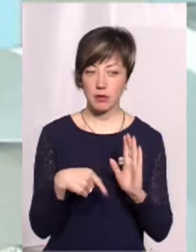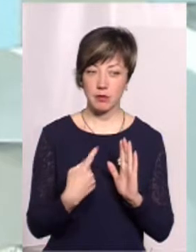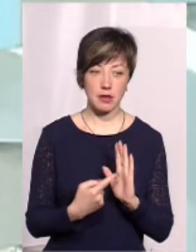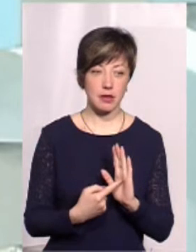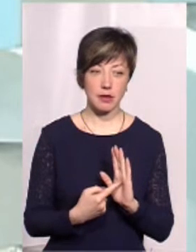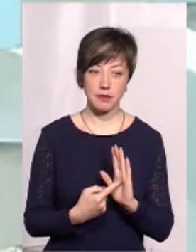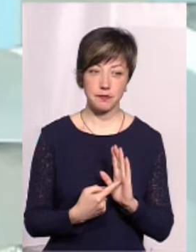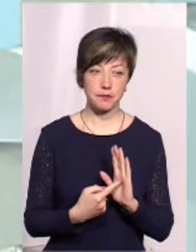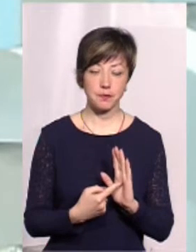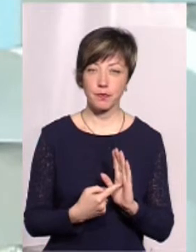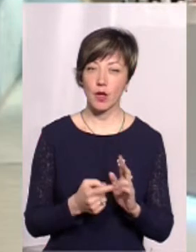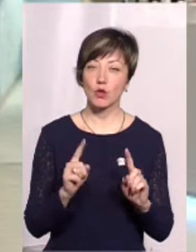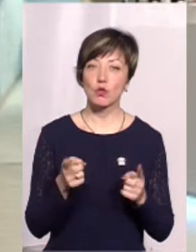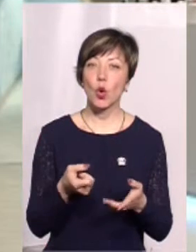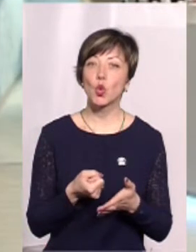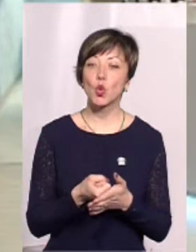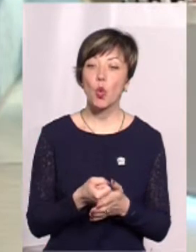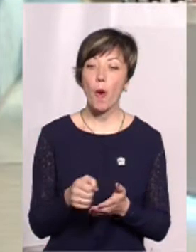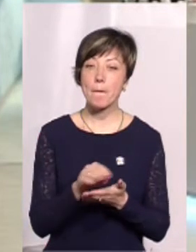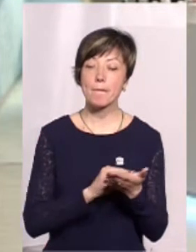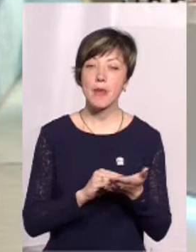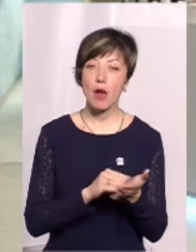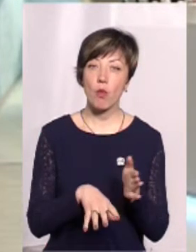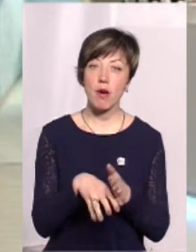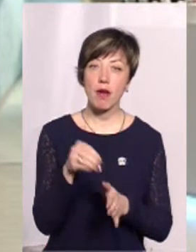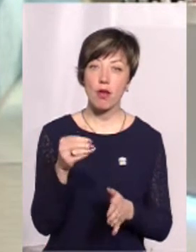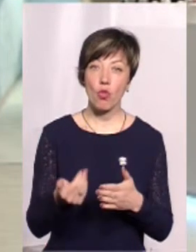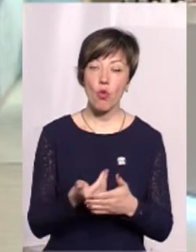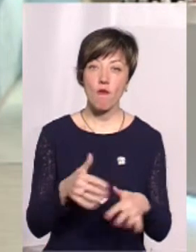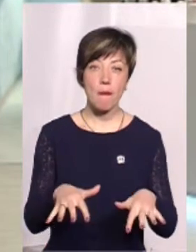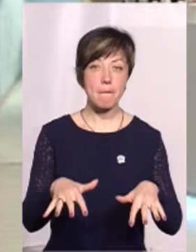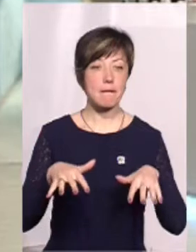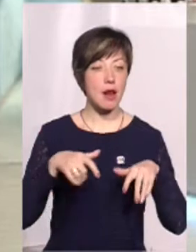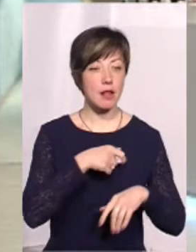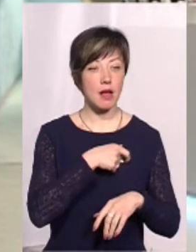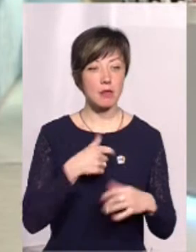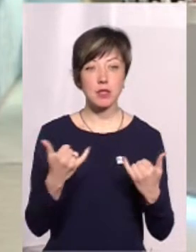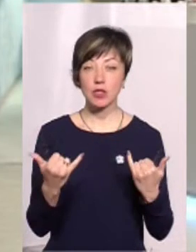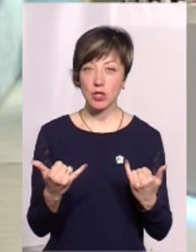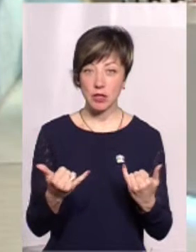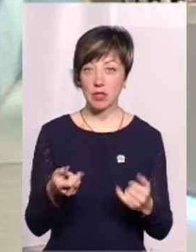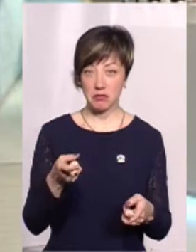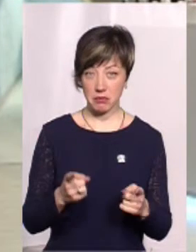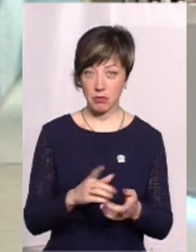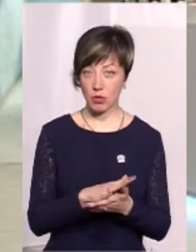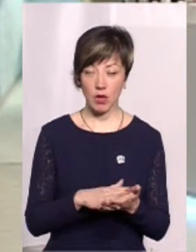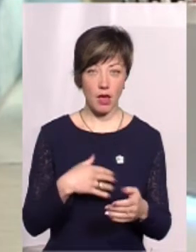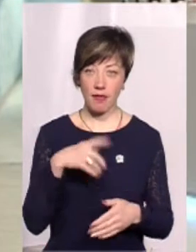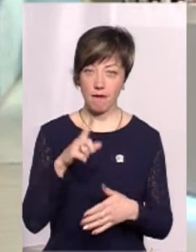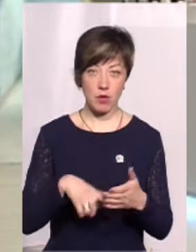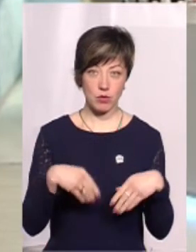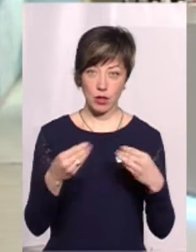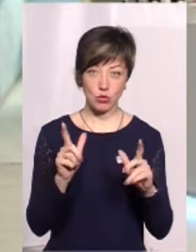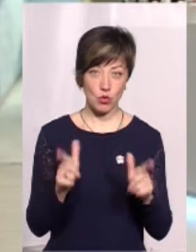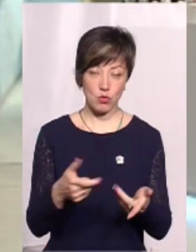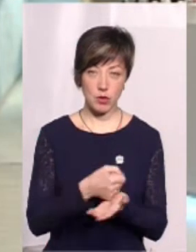питання. Тому що до переобрання нового парламенту нині чинний, я не переконаний, що дасть